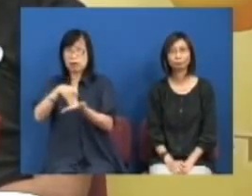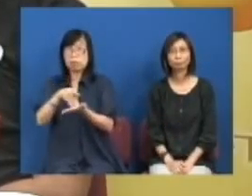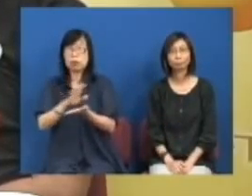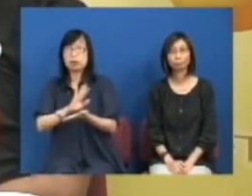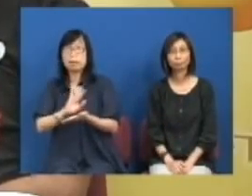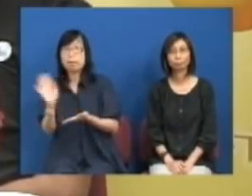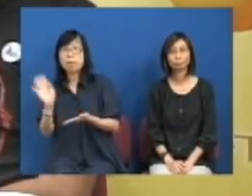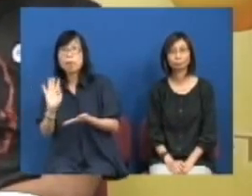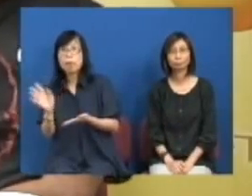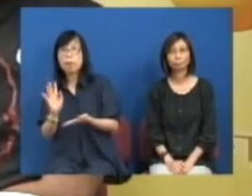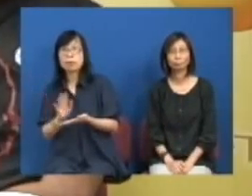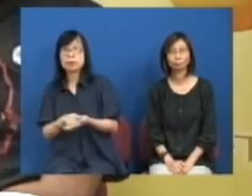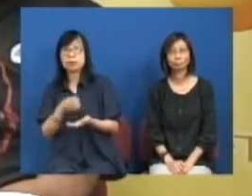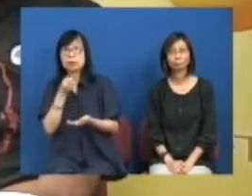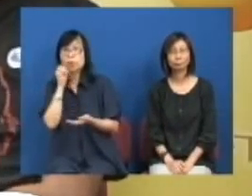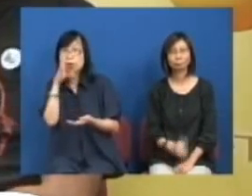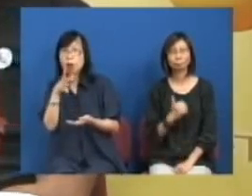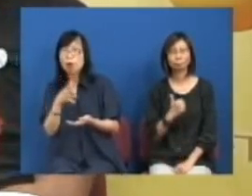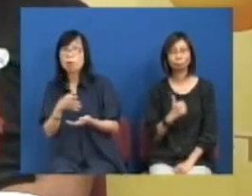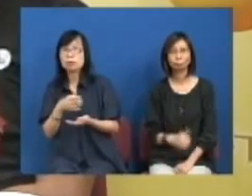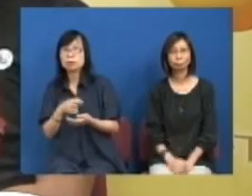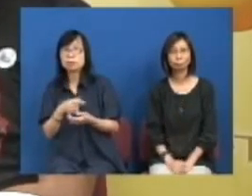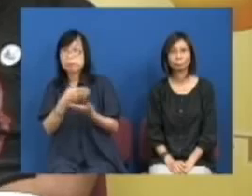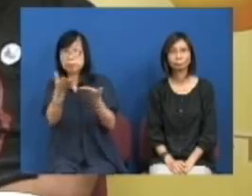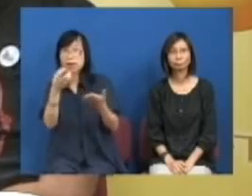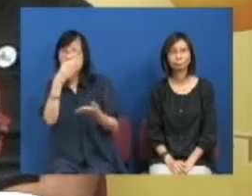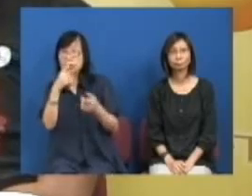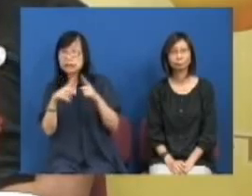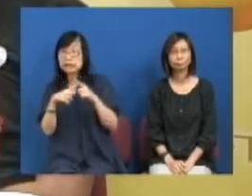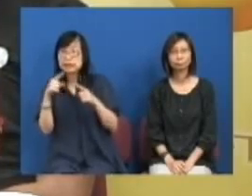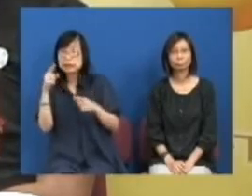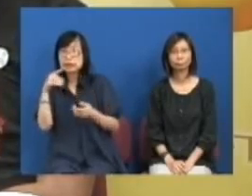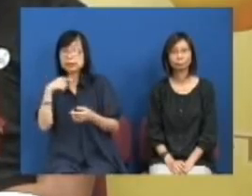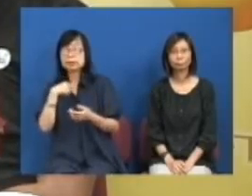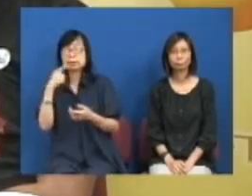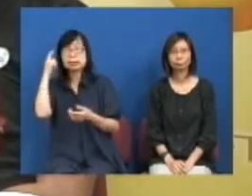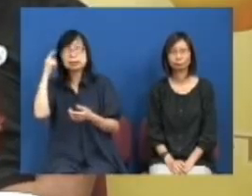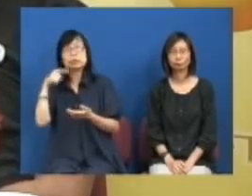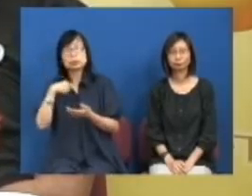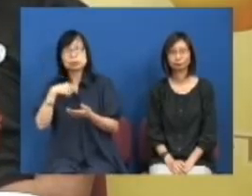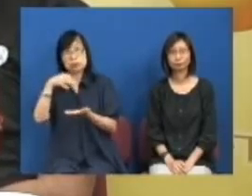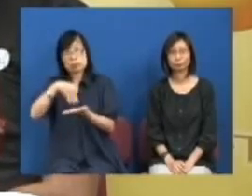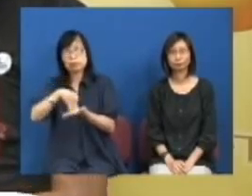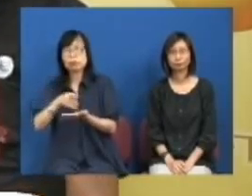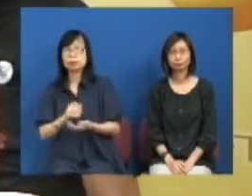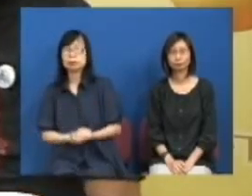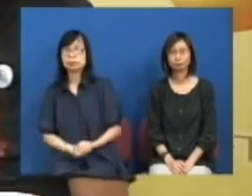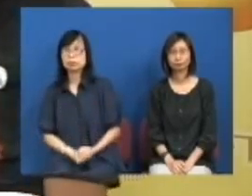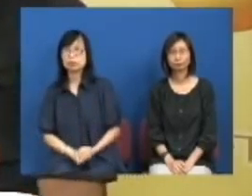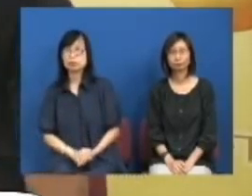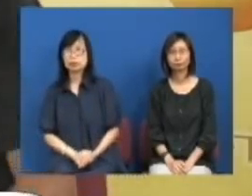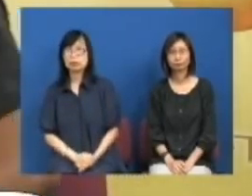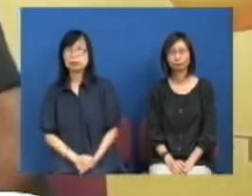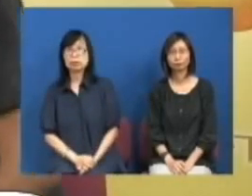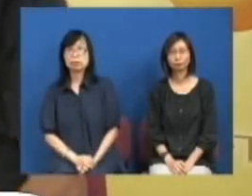夠冇唔俾個理由香港人，由你香港人去決定，即係你應唔應該參選啦，係咪？我覺得咁所以其實喺